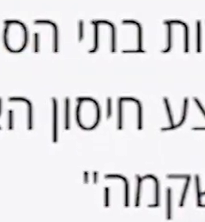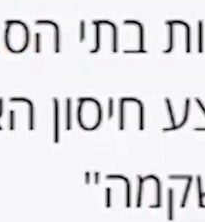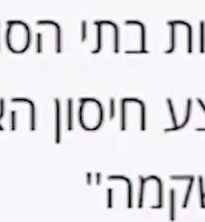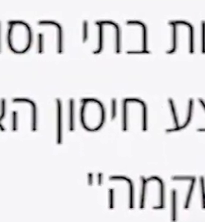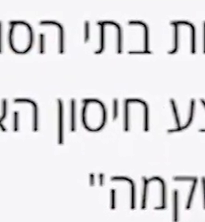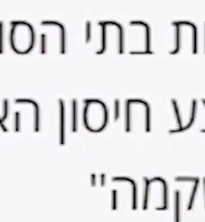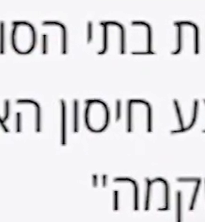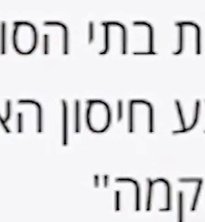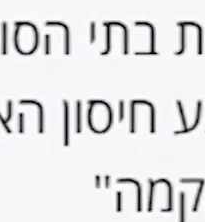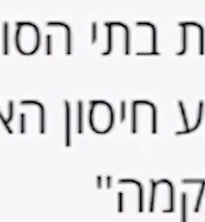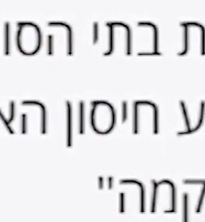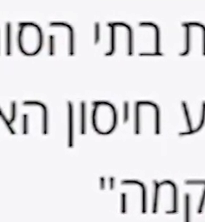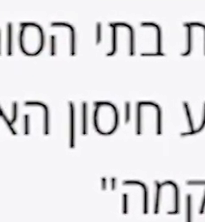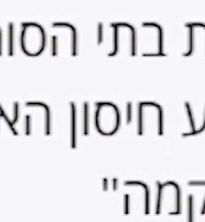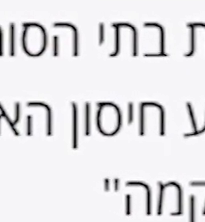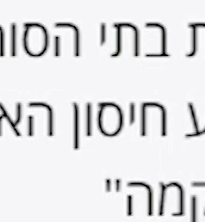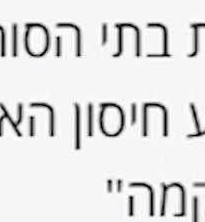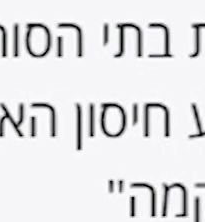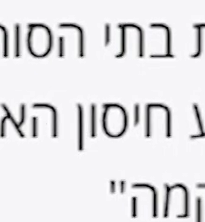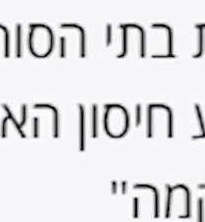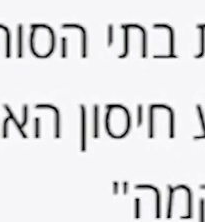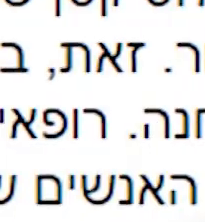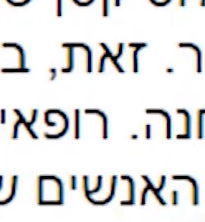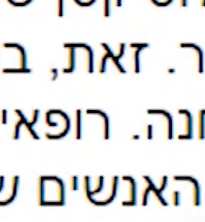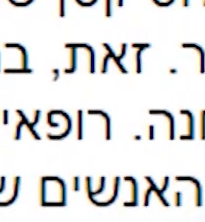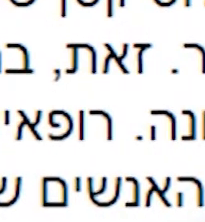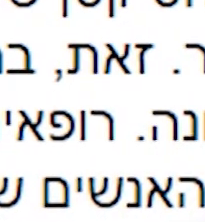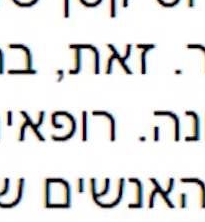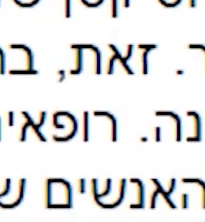להדביק, פה הוא מסוכן ופה לא מסוכן. הכפייה הזאת של השב"ס, מה